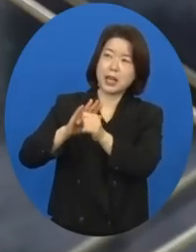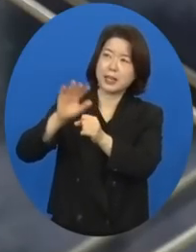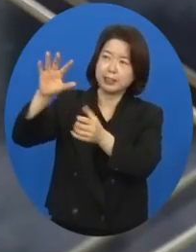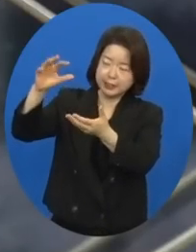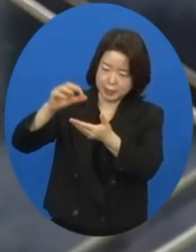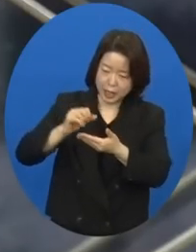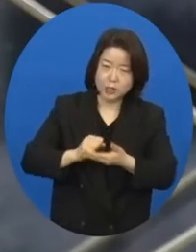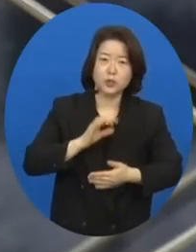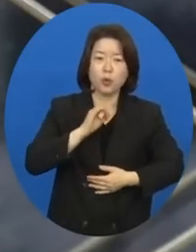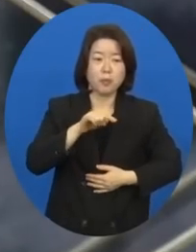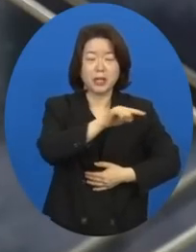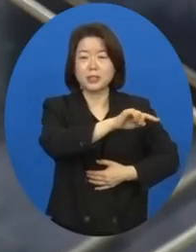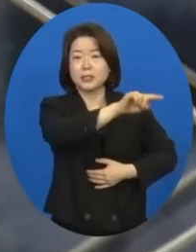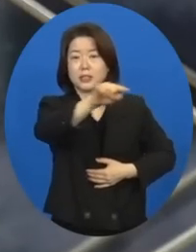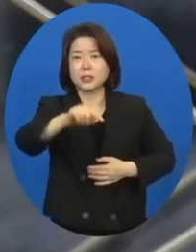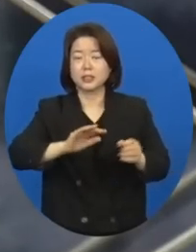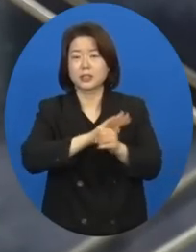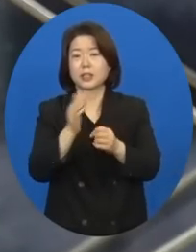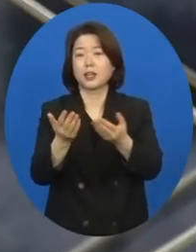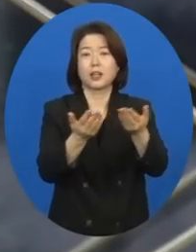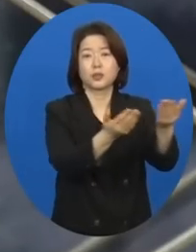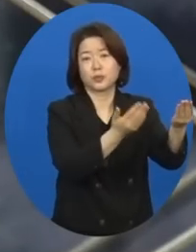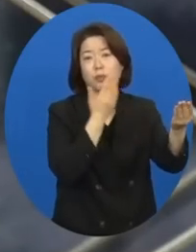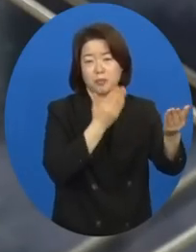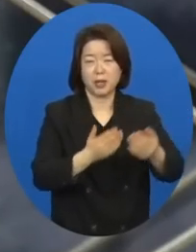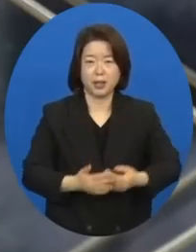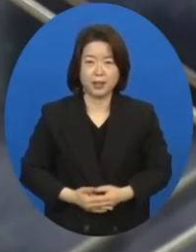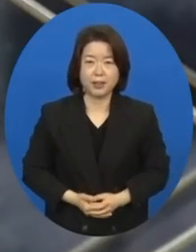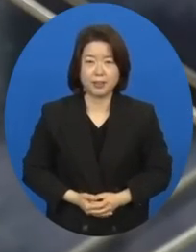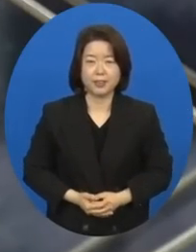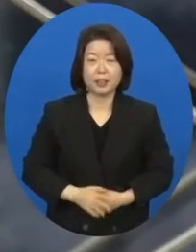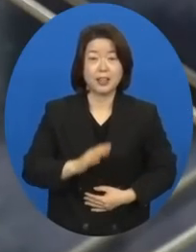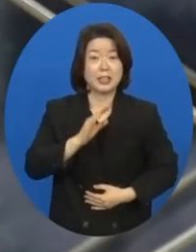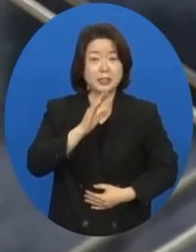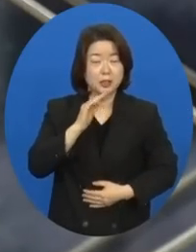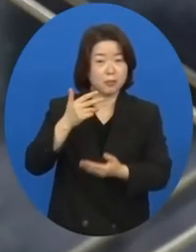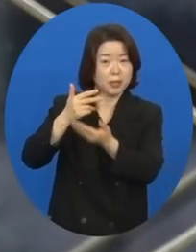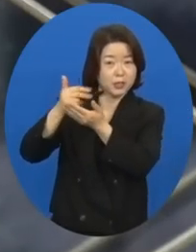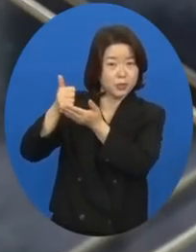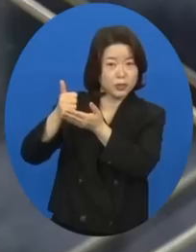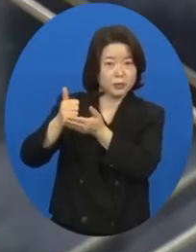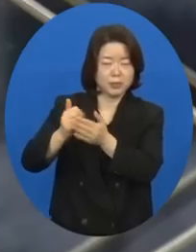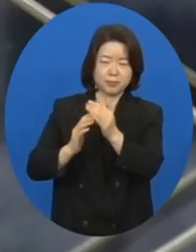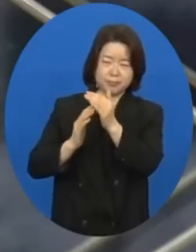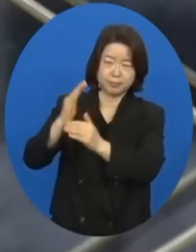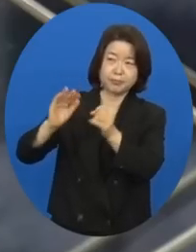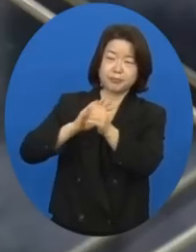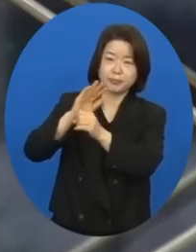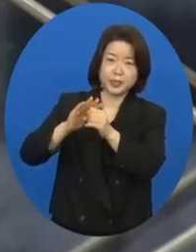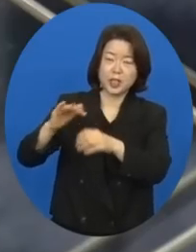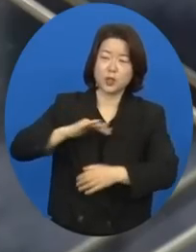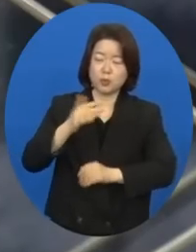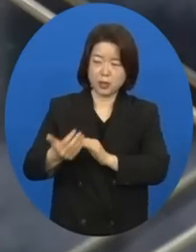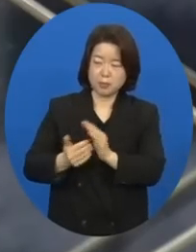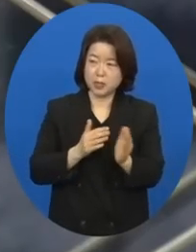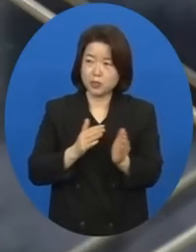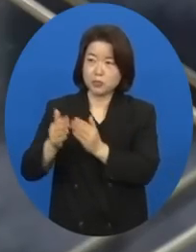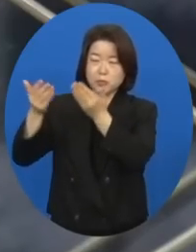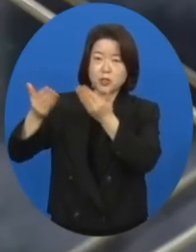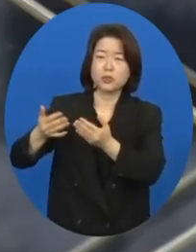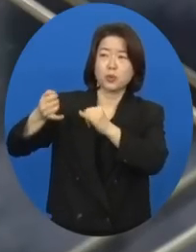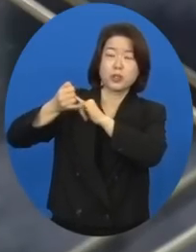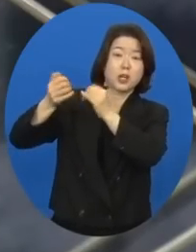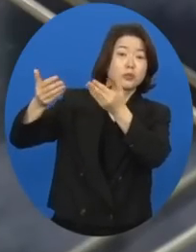우리가 사랑할 수 있는 자가 된 것이니까요. 정말 주님은 넘치는 그 사랑을 우리에게 예비하시고